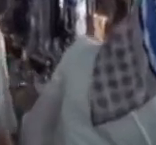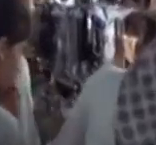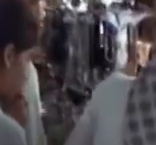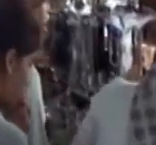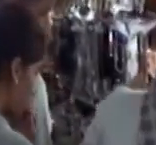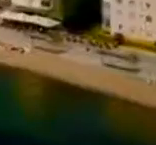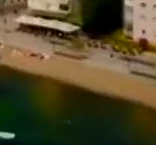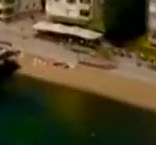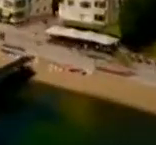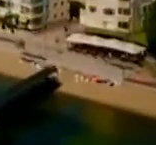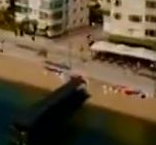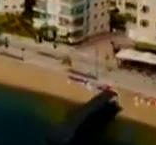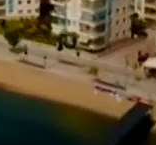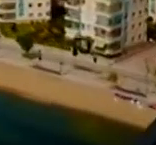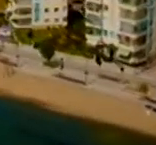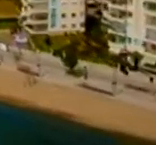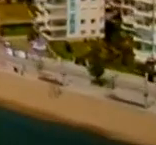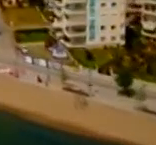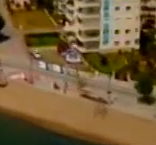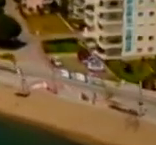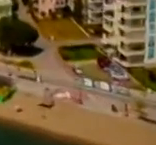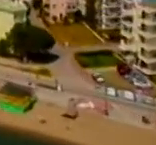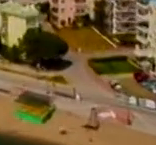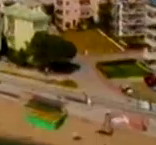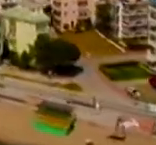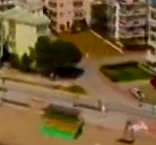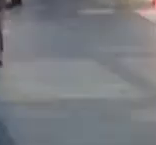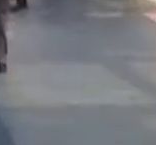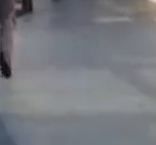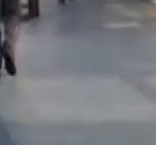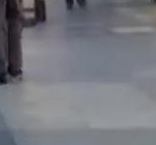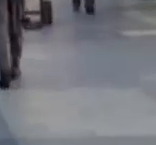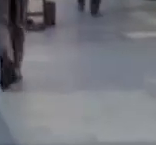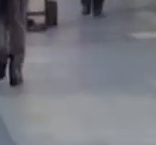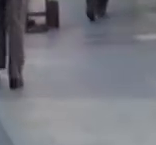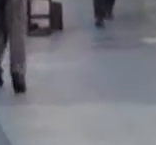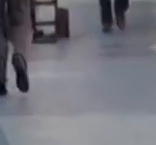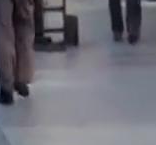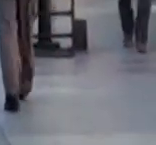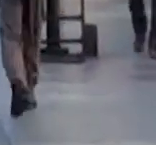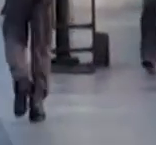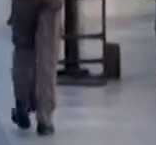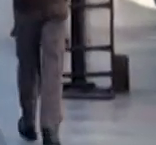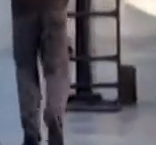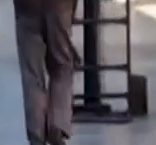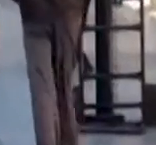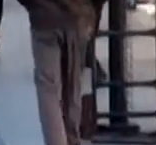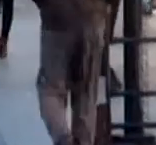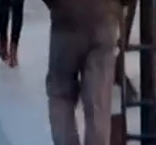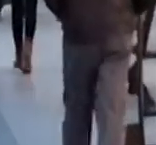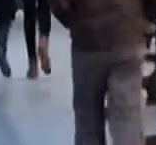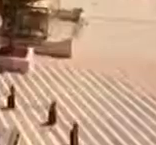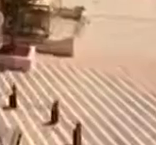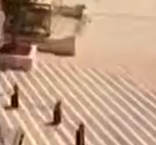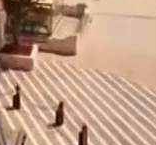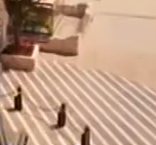bir zincirin halkası ya da ulusal ölçekte işletme sahibi olmanız gerekmiyor. Bir aile işletmesi, orta